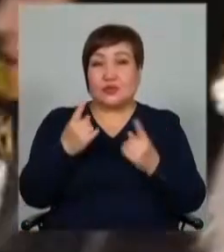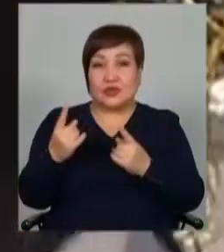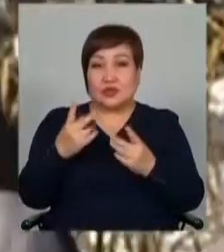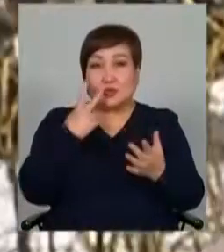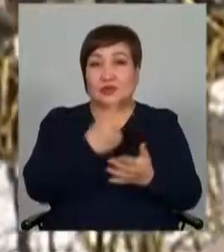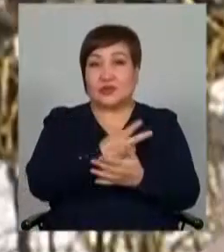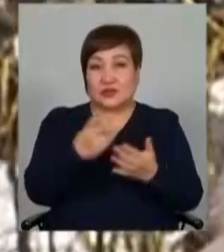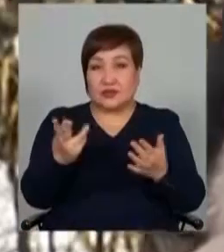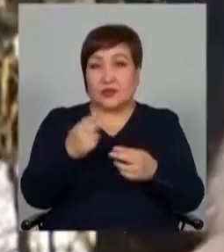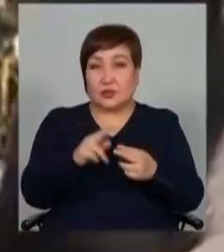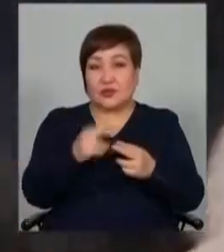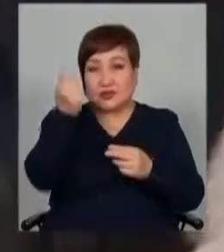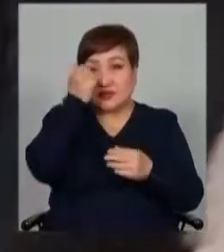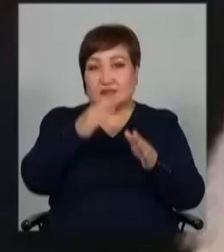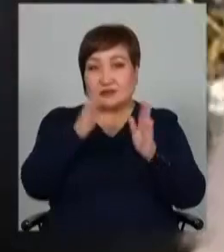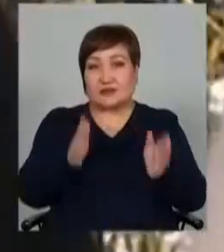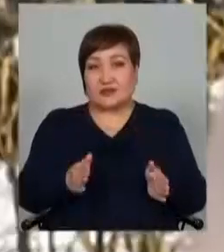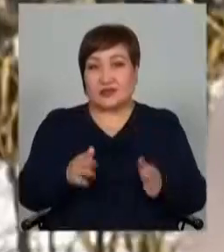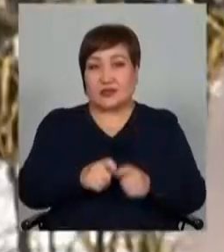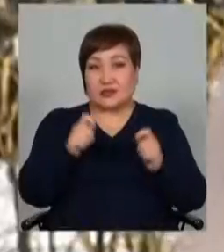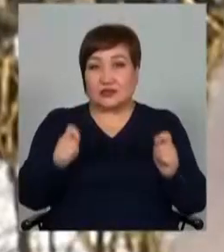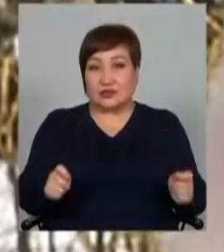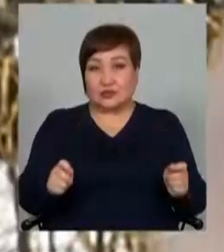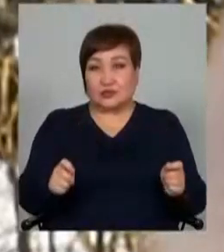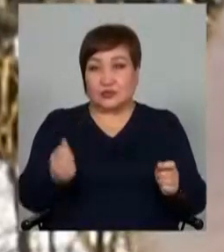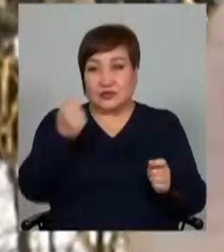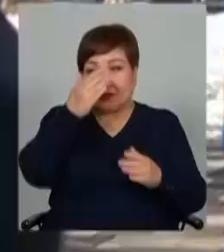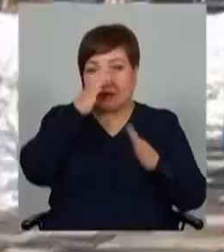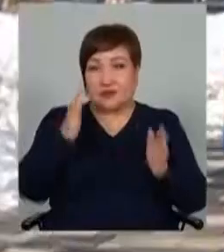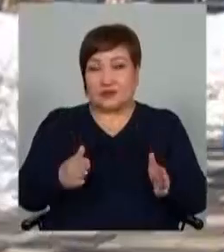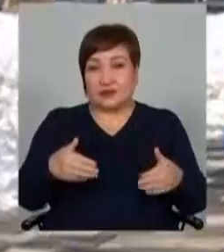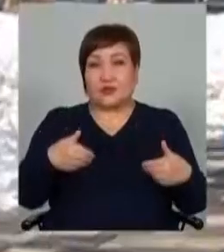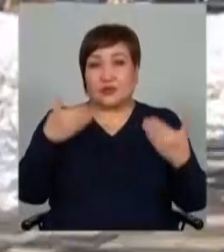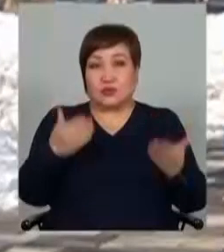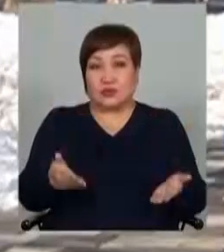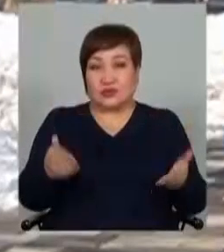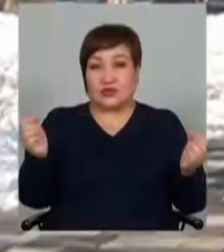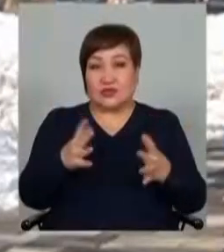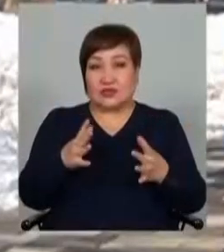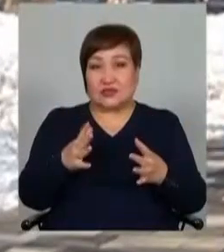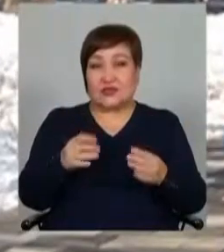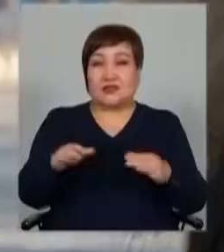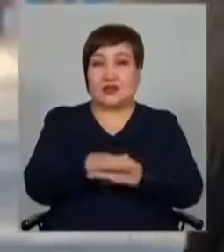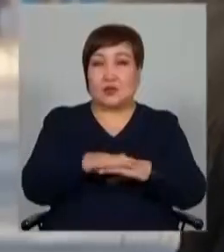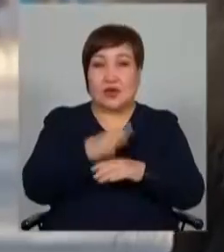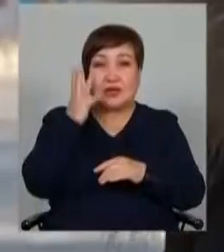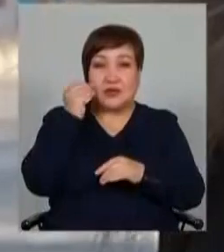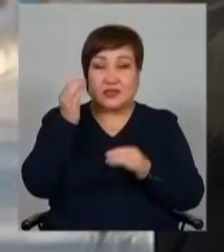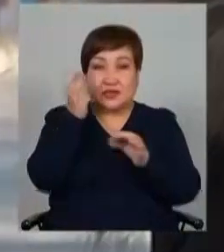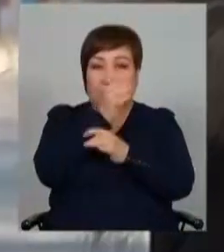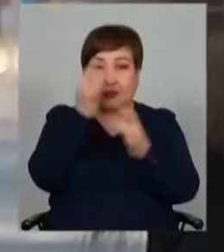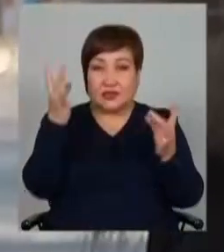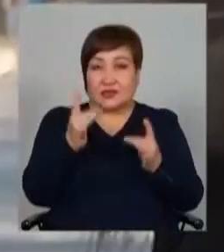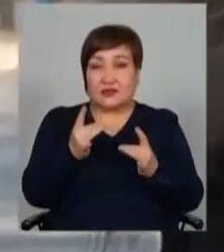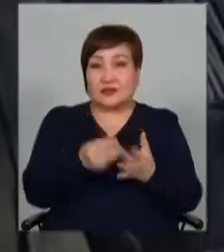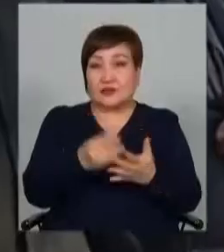көрінісі осы ескерткіштің ашылуы. Ескерткіш құтты болсын. Шараға жиналған қауым Алматыда мәдени құндылықтарды